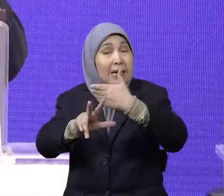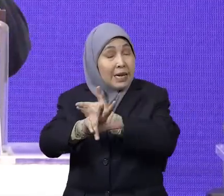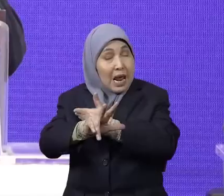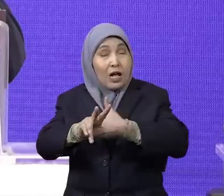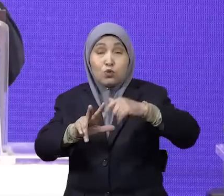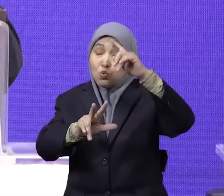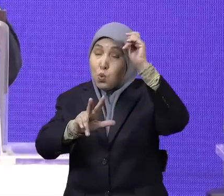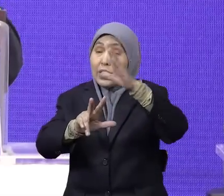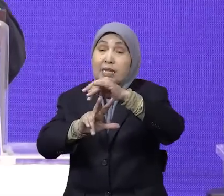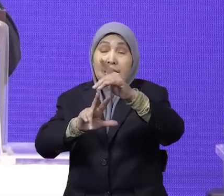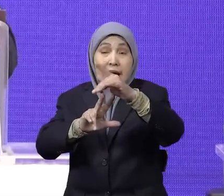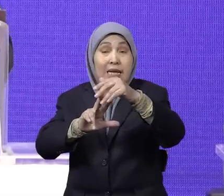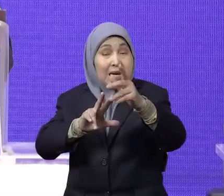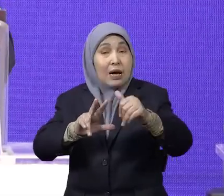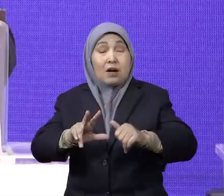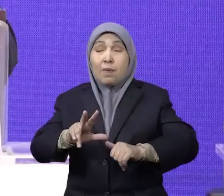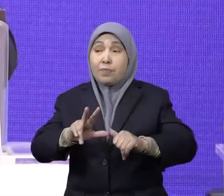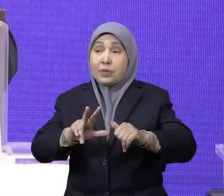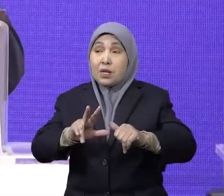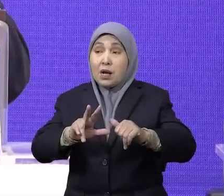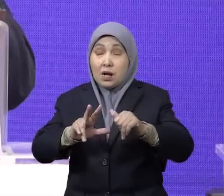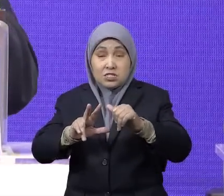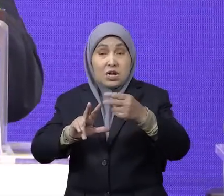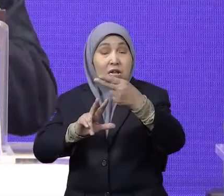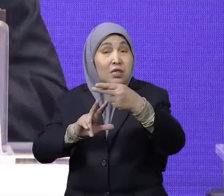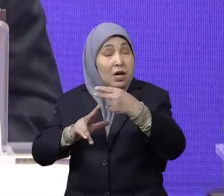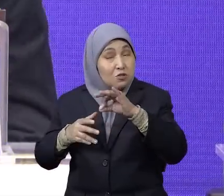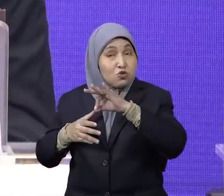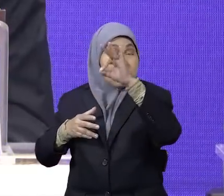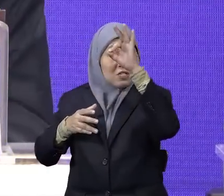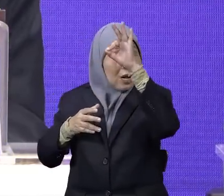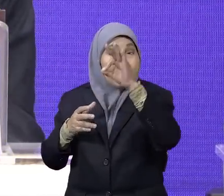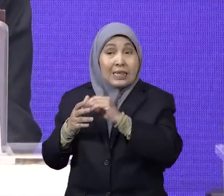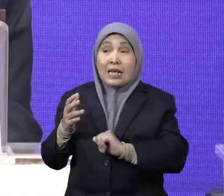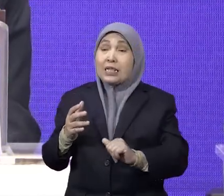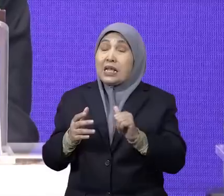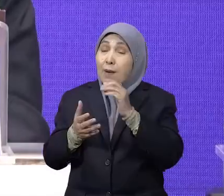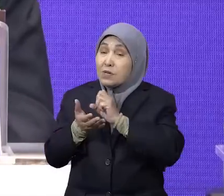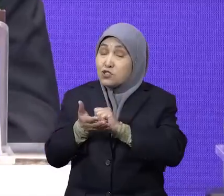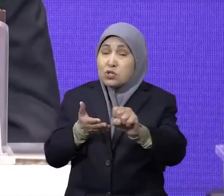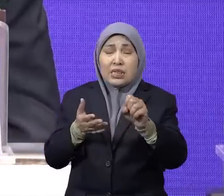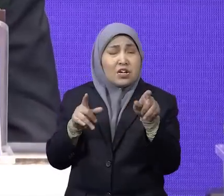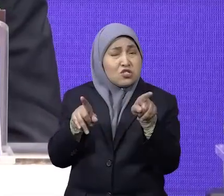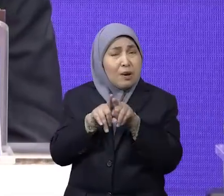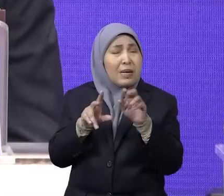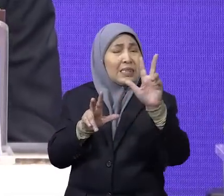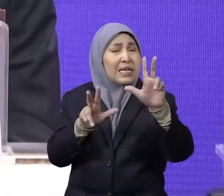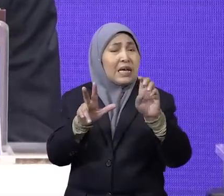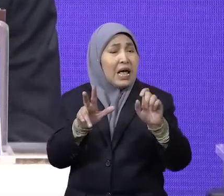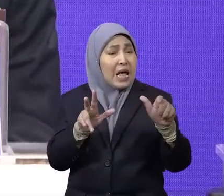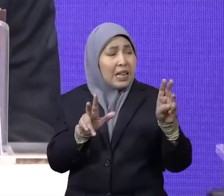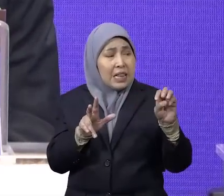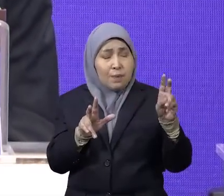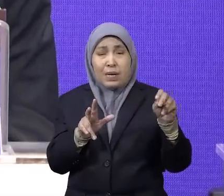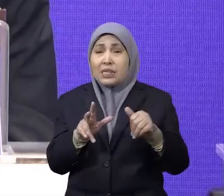God tu sendiri, ada anak dia dan ada Spirit. Ada Holy Spirit tu tadi. Yang mana yang ini dia kata mirip. Tiga